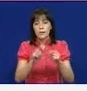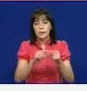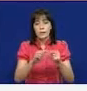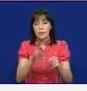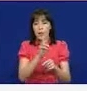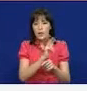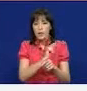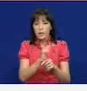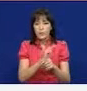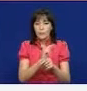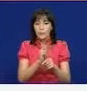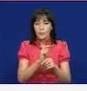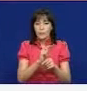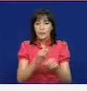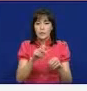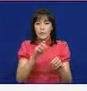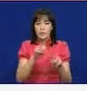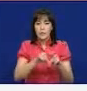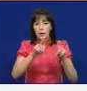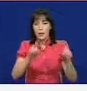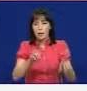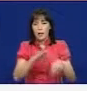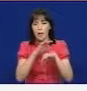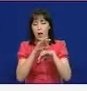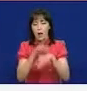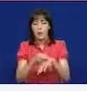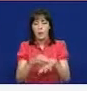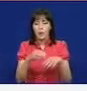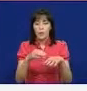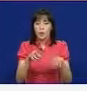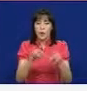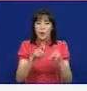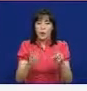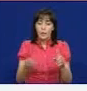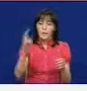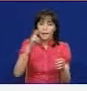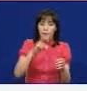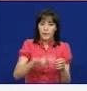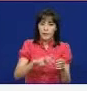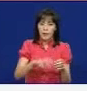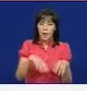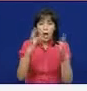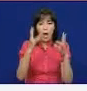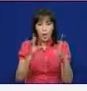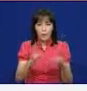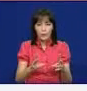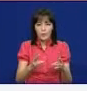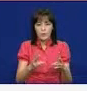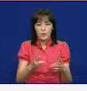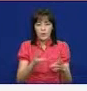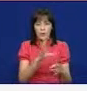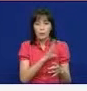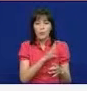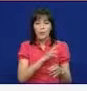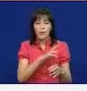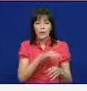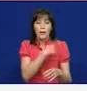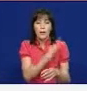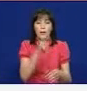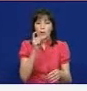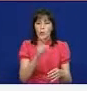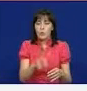емхананың дәрігерлері стационарға жатқыздырып, ауруханадан аман-есен шыққаннан кейін қауіпті кезеңдер орын алған. Дәрігерге жүгінудің орнына